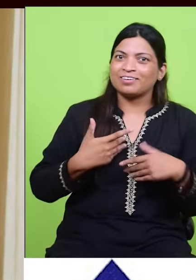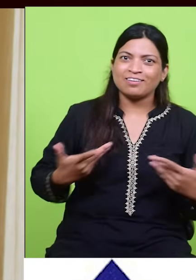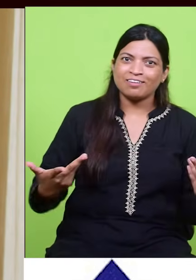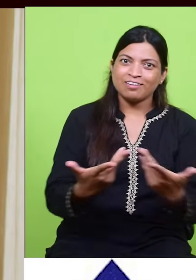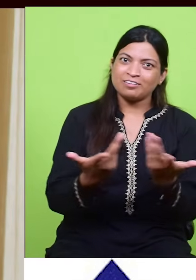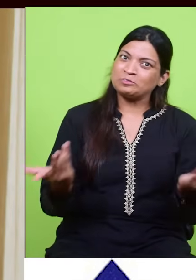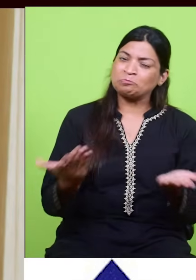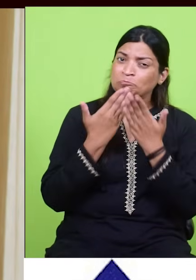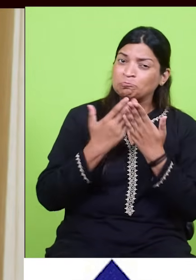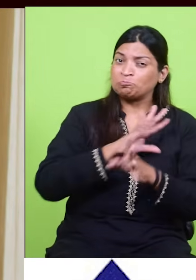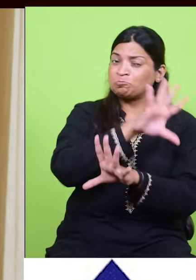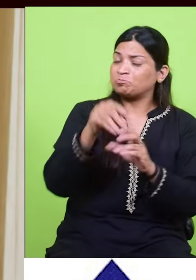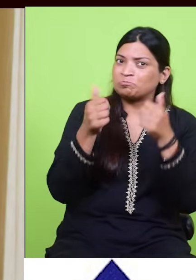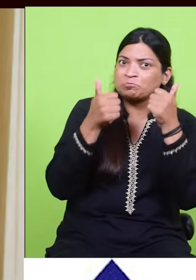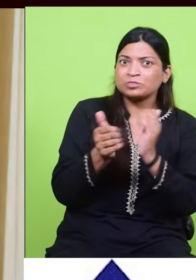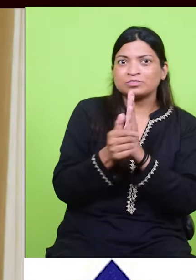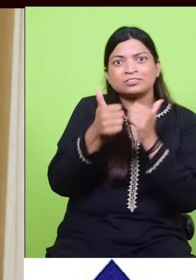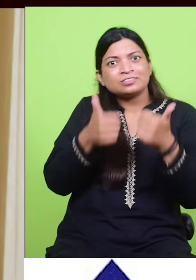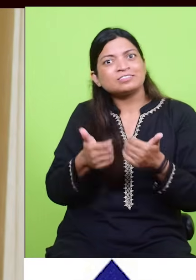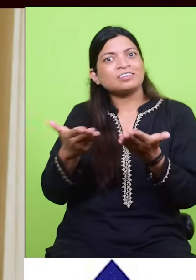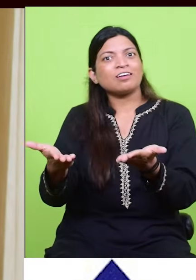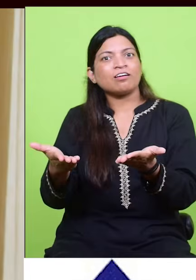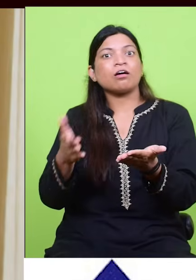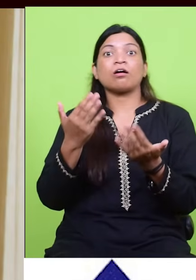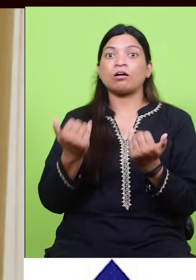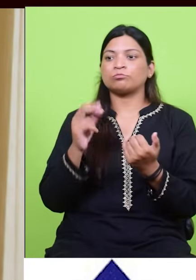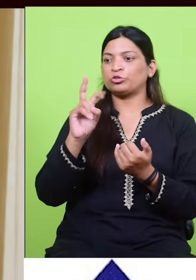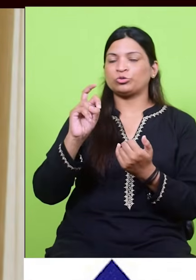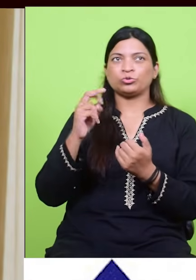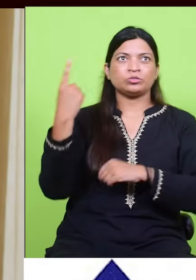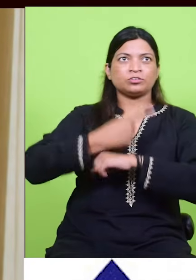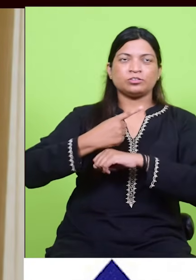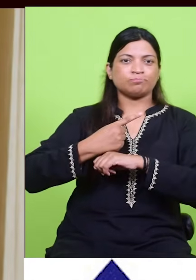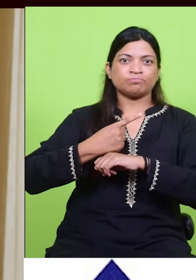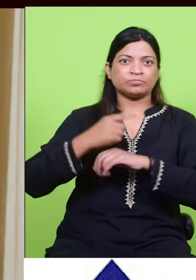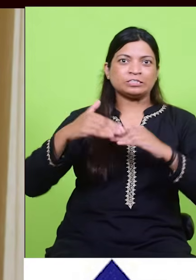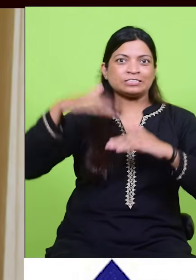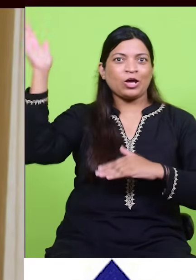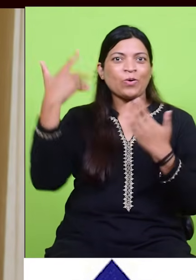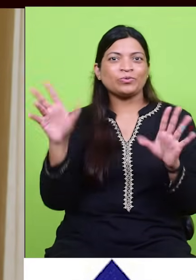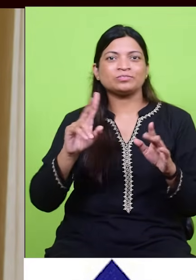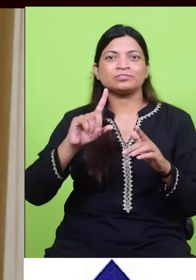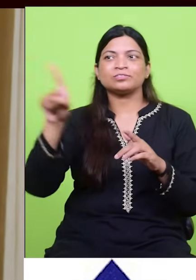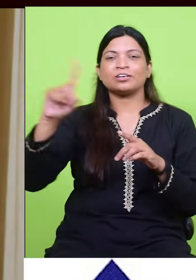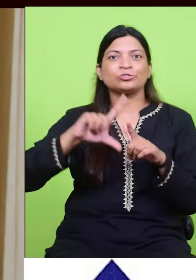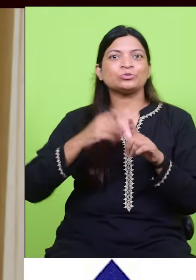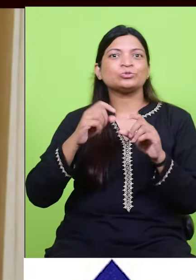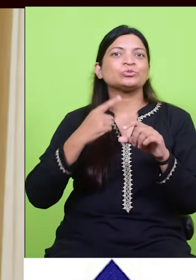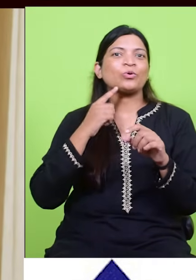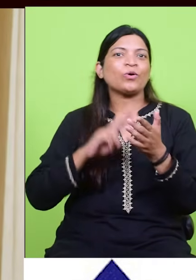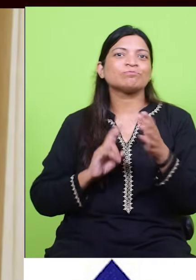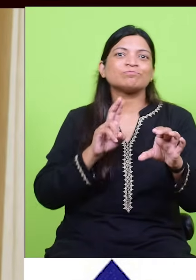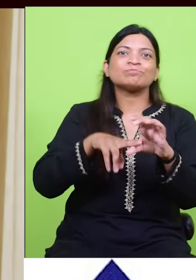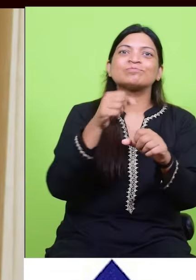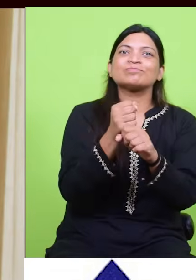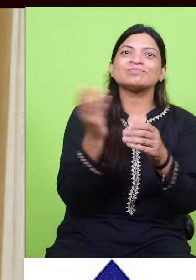थोड़ा सा उसका नॉर्मल डिफरेंट है। वो लोग 2 दिन में सीखते हैं, हो सकता है वो 15 दिन में सीखेगी, लेकिन वो सब काम सीख